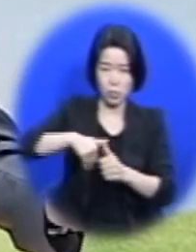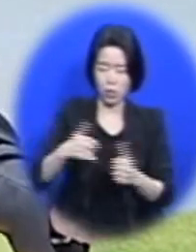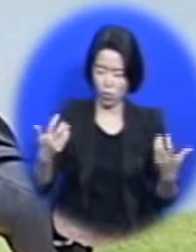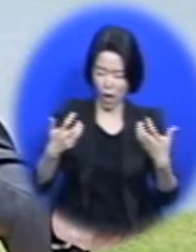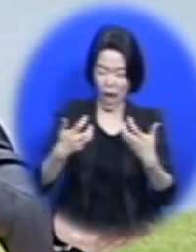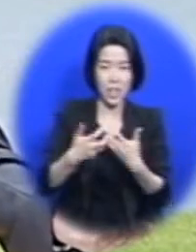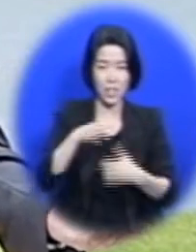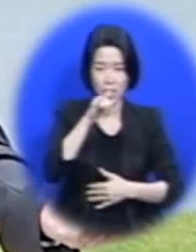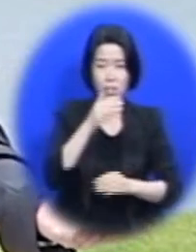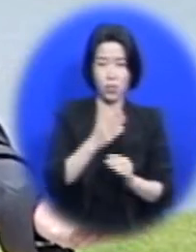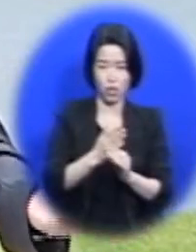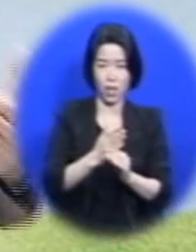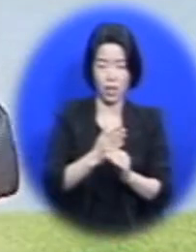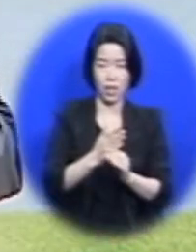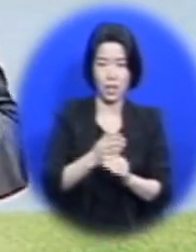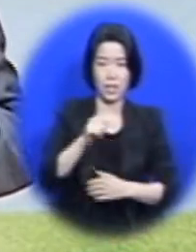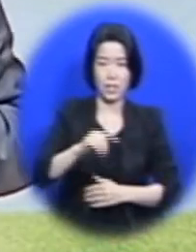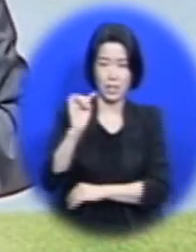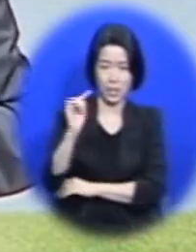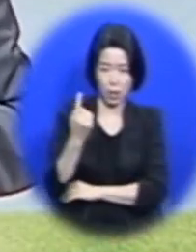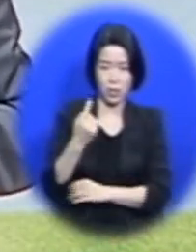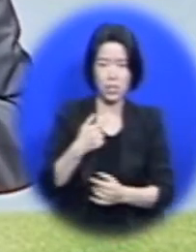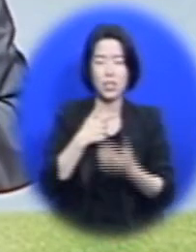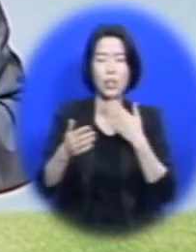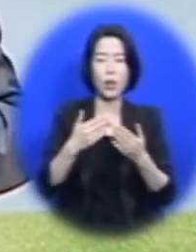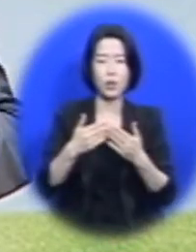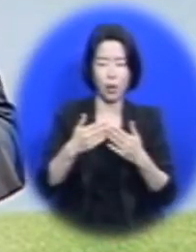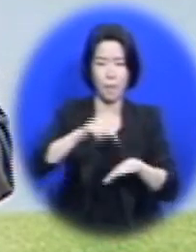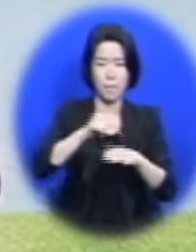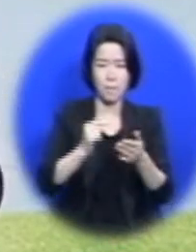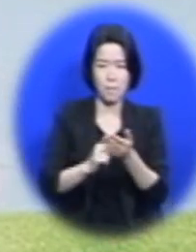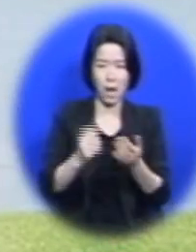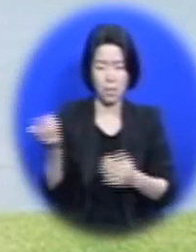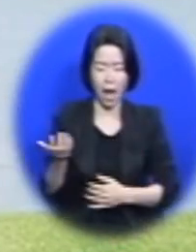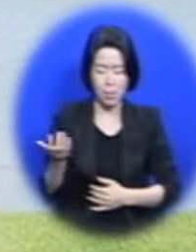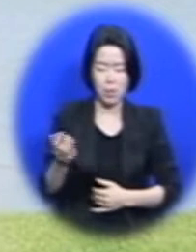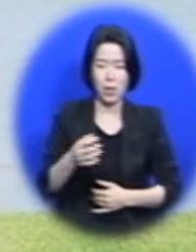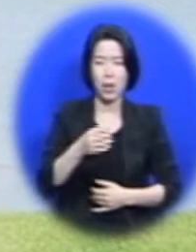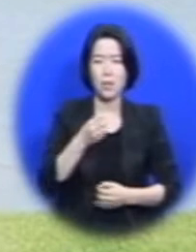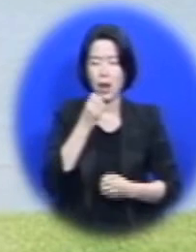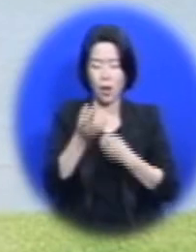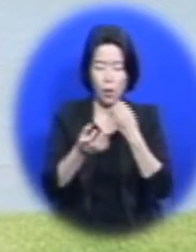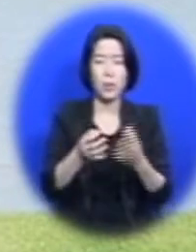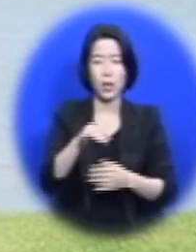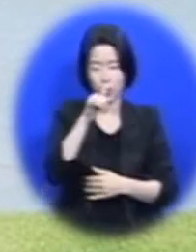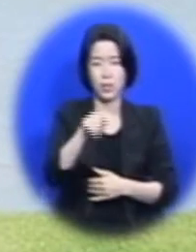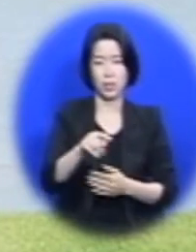차 있는 그런 가운데 그 다윗이 겪었던 마음의 고통을 호소하고 있는